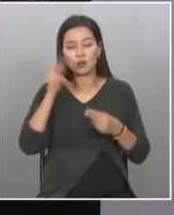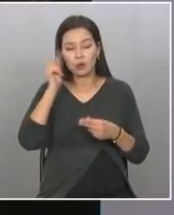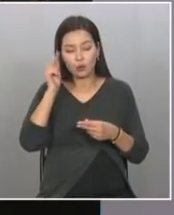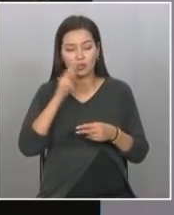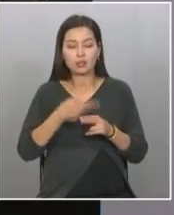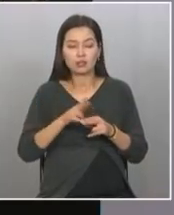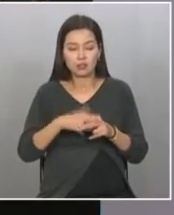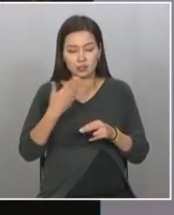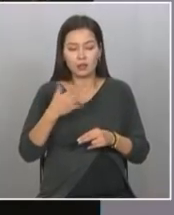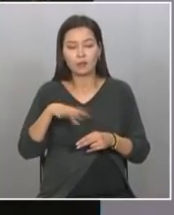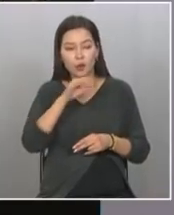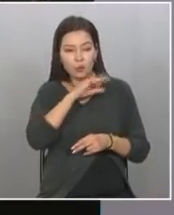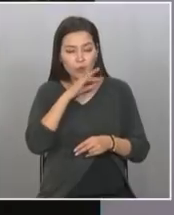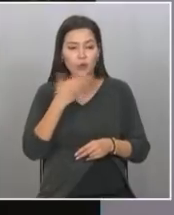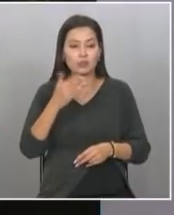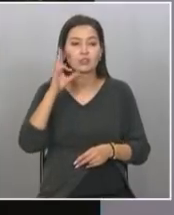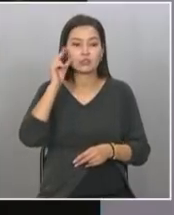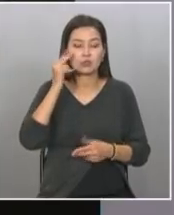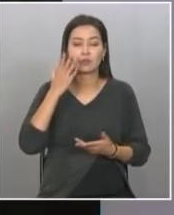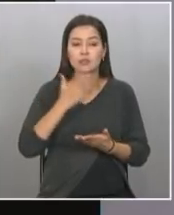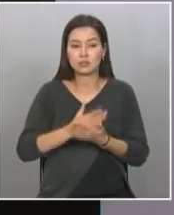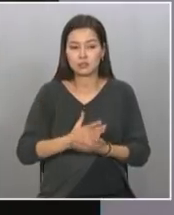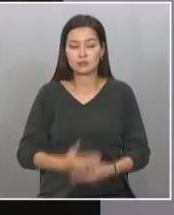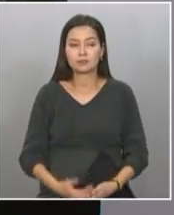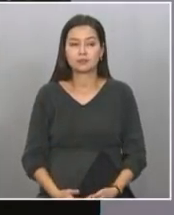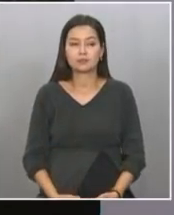будут во множественном числе.